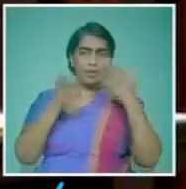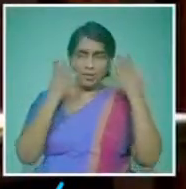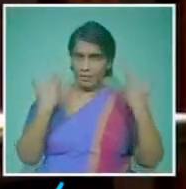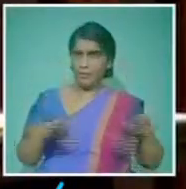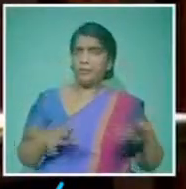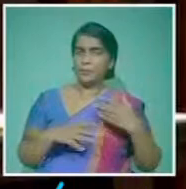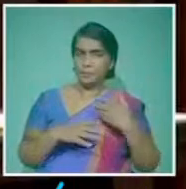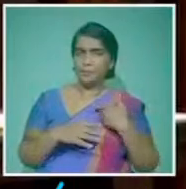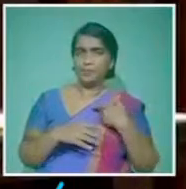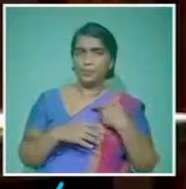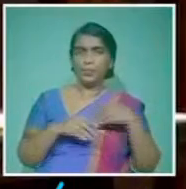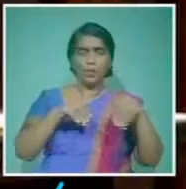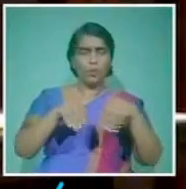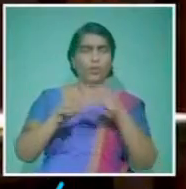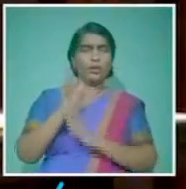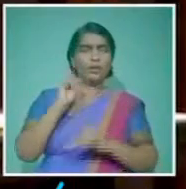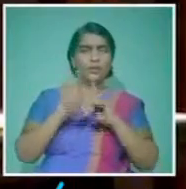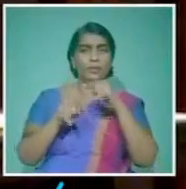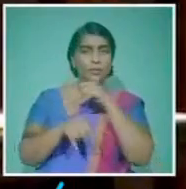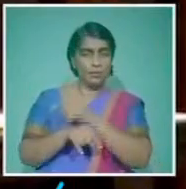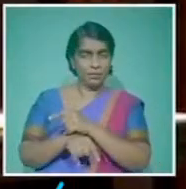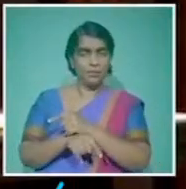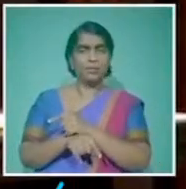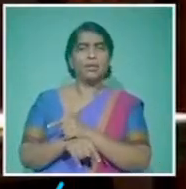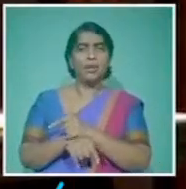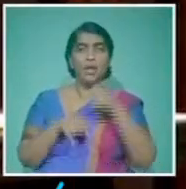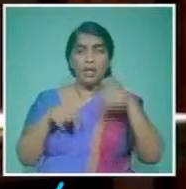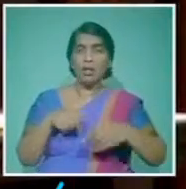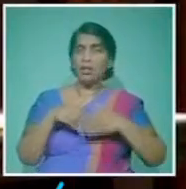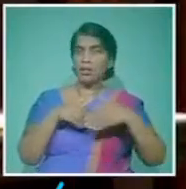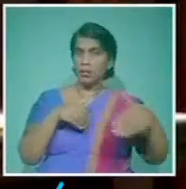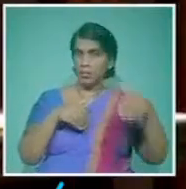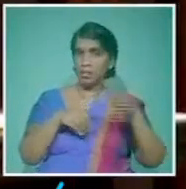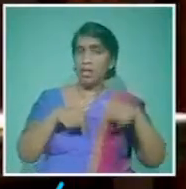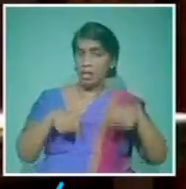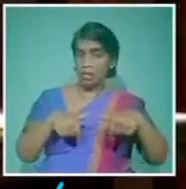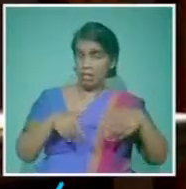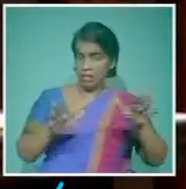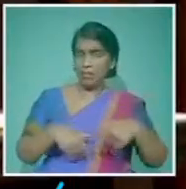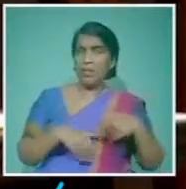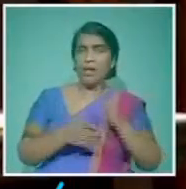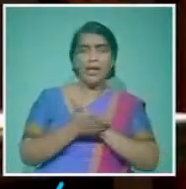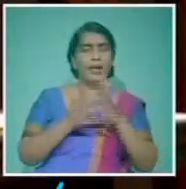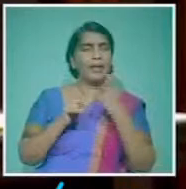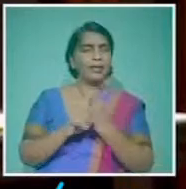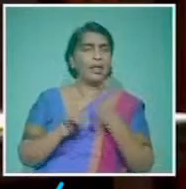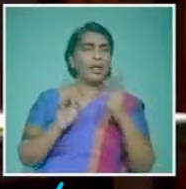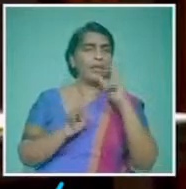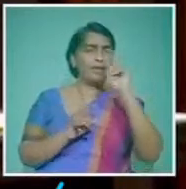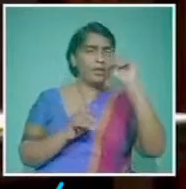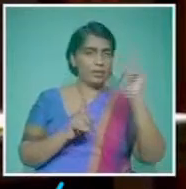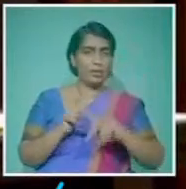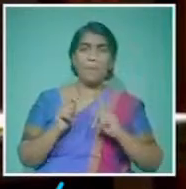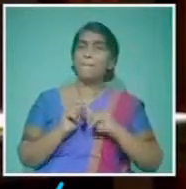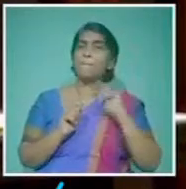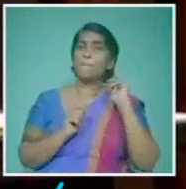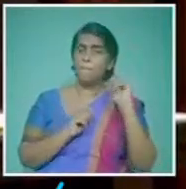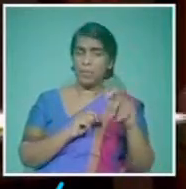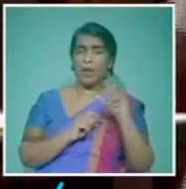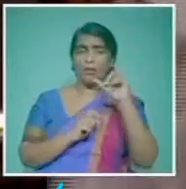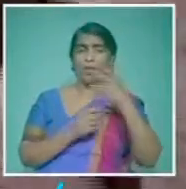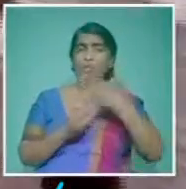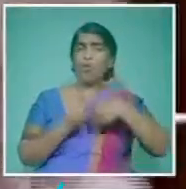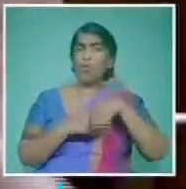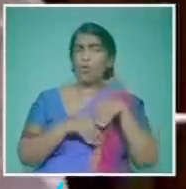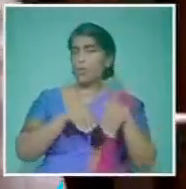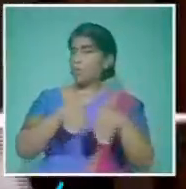මේ සභාපතිතුමෝ මේක කියලා කෘෂිකර්ම අමාත්‍යාංශය හරහා අද වෙනකොට හෙක්ටයාරයකට රුපියල් 20000ක් දෙනවලු කාබනික